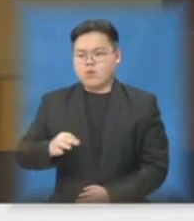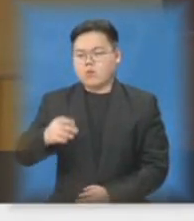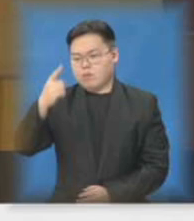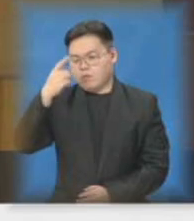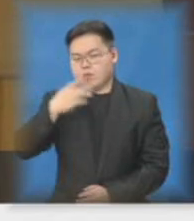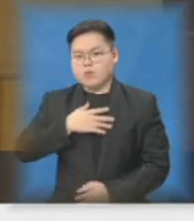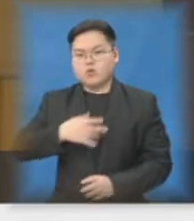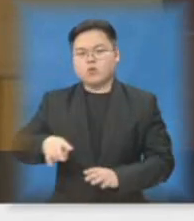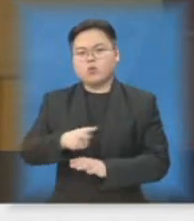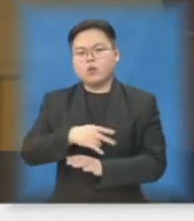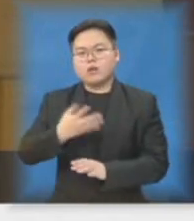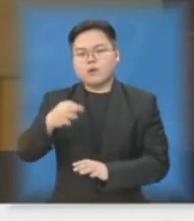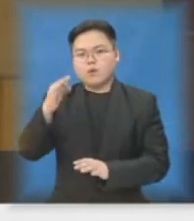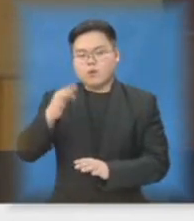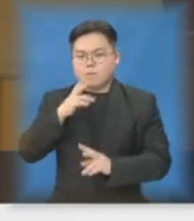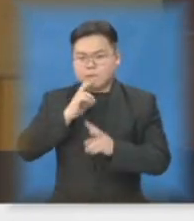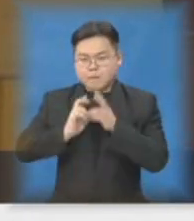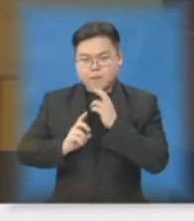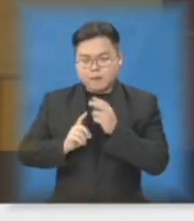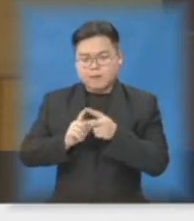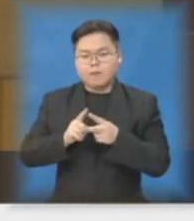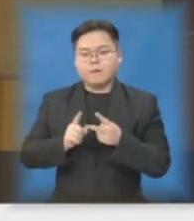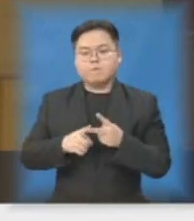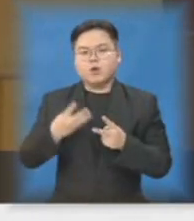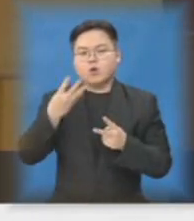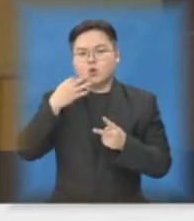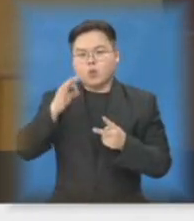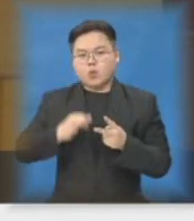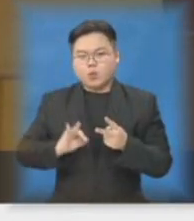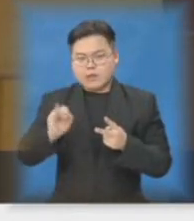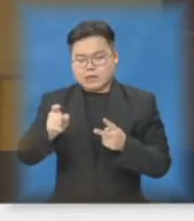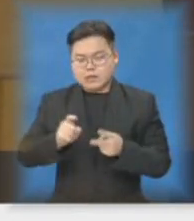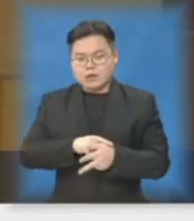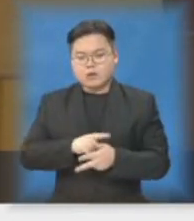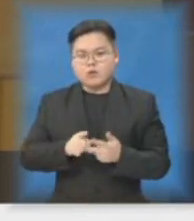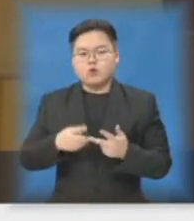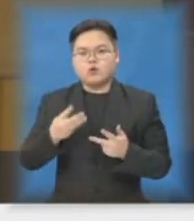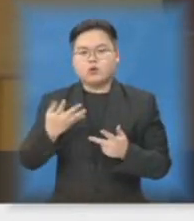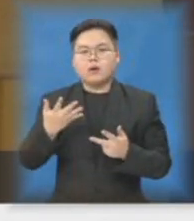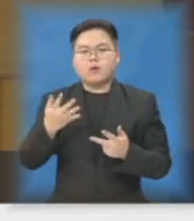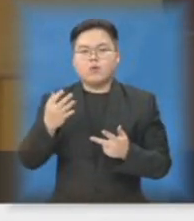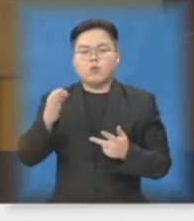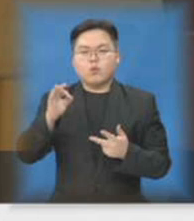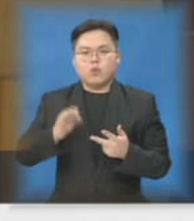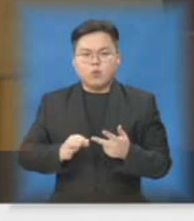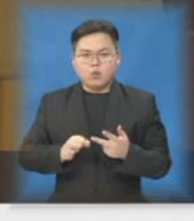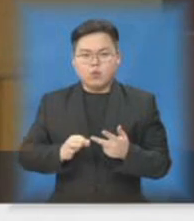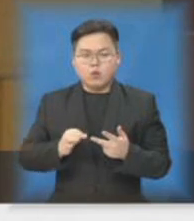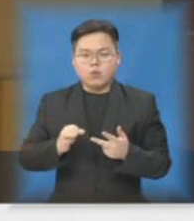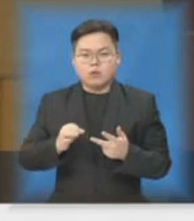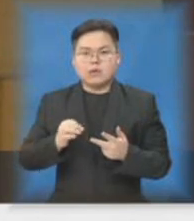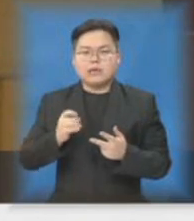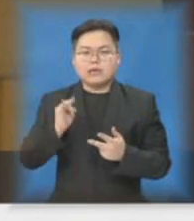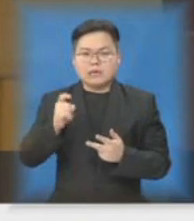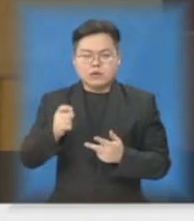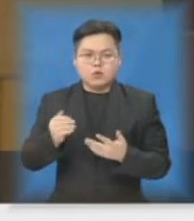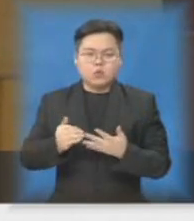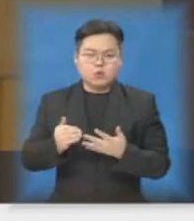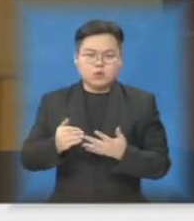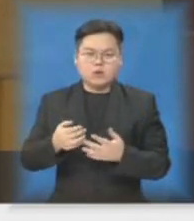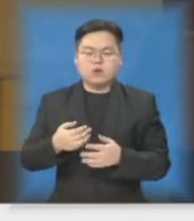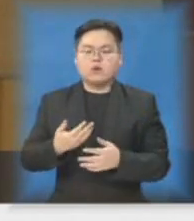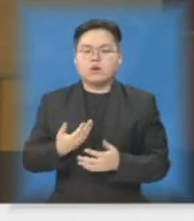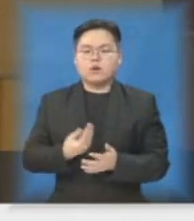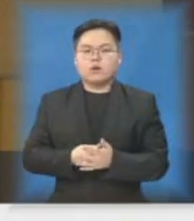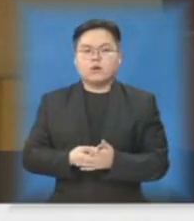эрсдэлтэй тэгээд энэс эсвэл хүний 45% үйлчлэлтэй их эрсдэлтэй гэсэн эмгэлд орсон байна. За